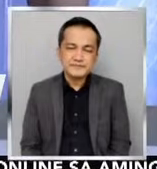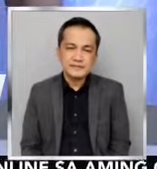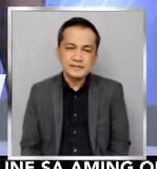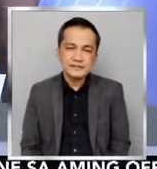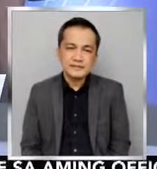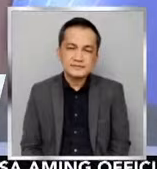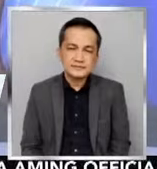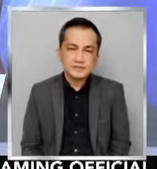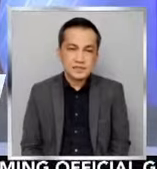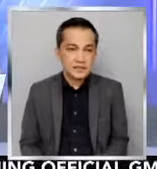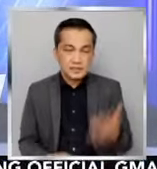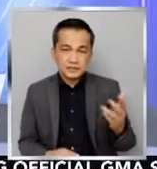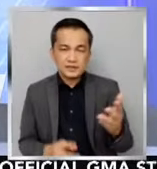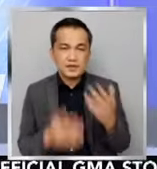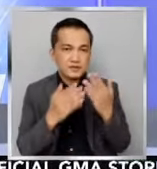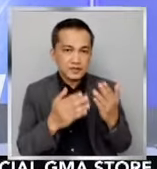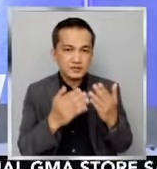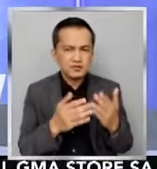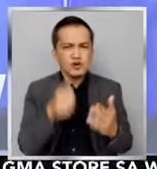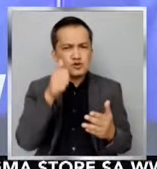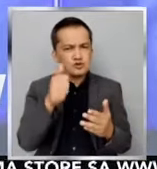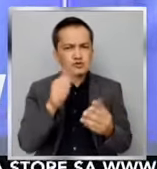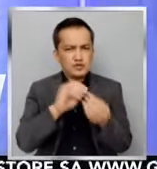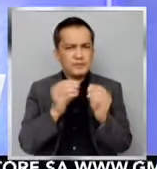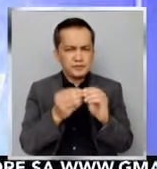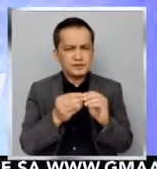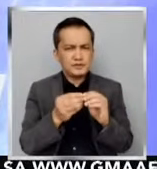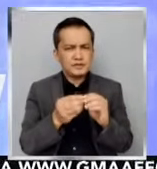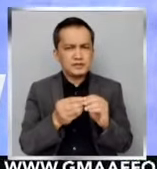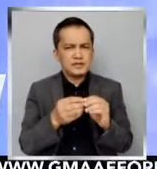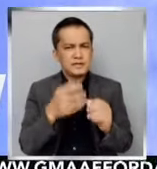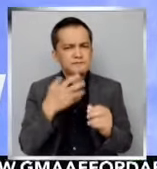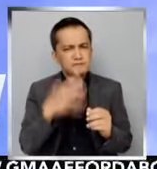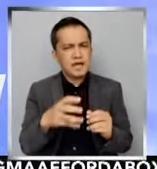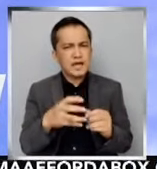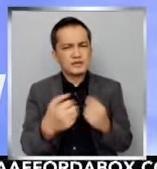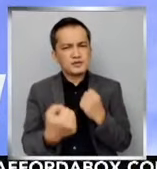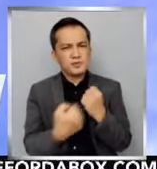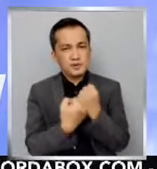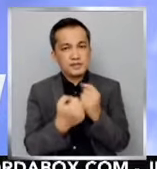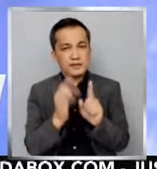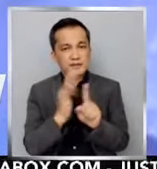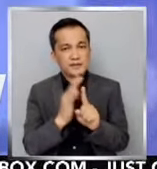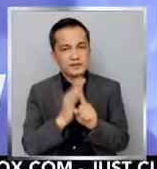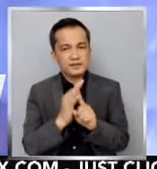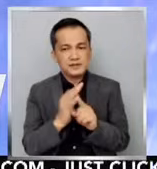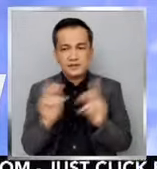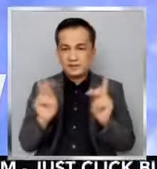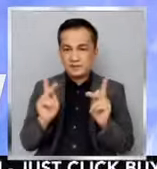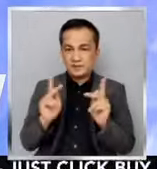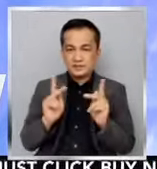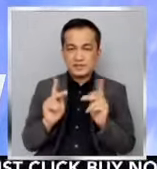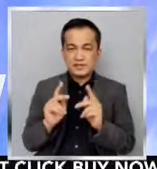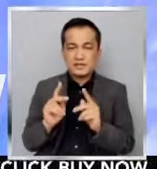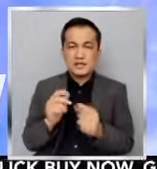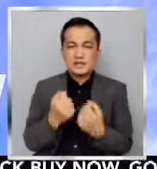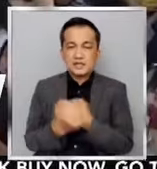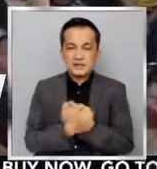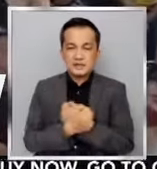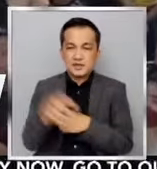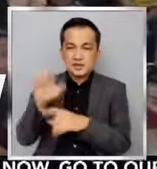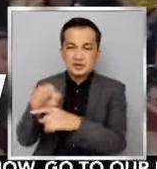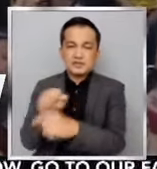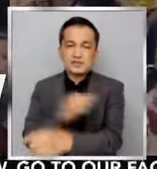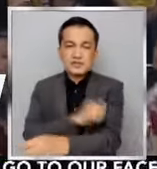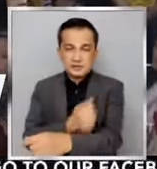Bilang pa-thank you sa magandang ratings at mainit na suporta ng fans, nagpakilig ang Love is Cut in His Arms cast sa kanilang Fans Day